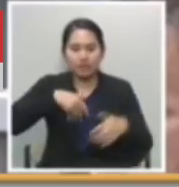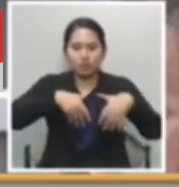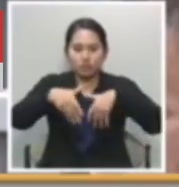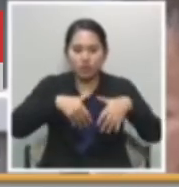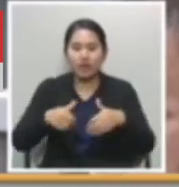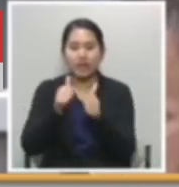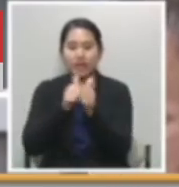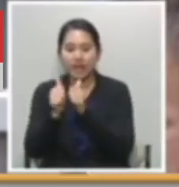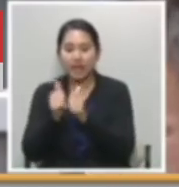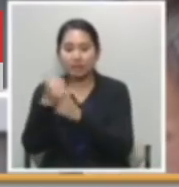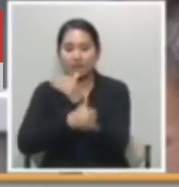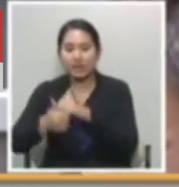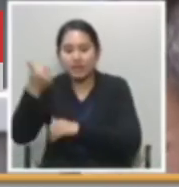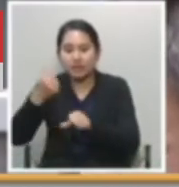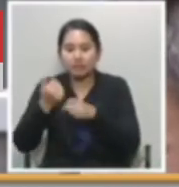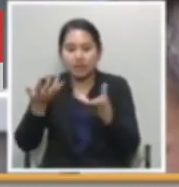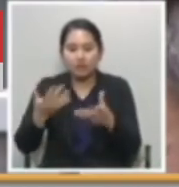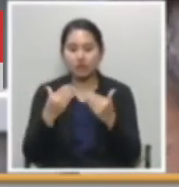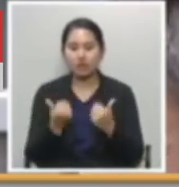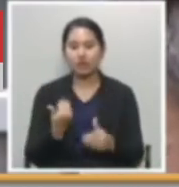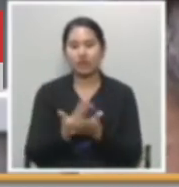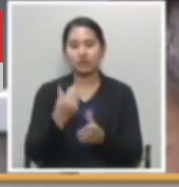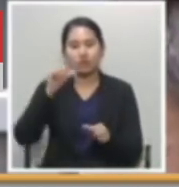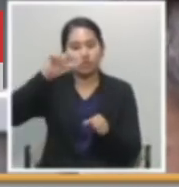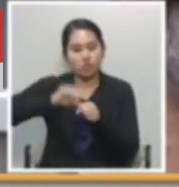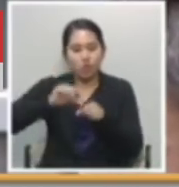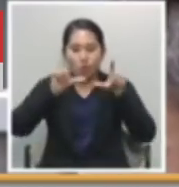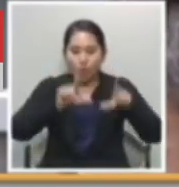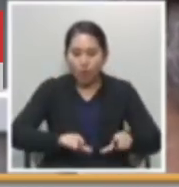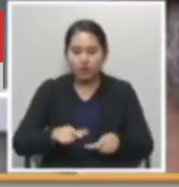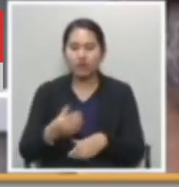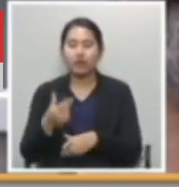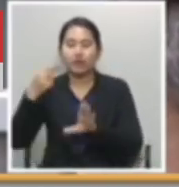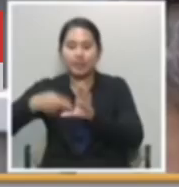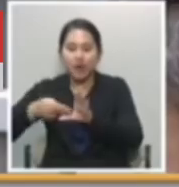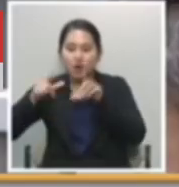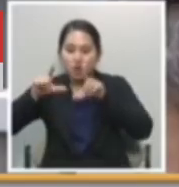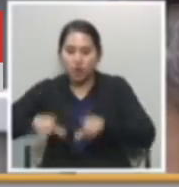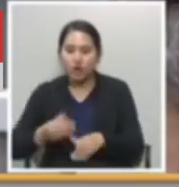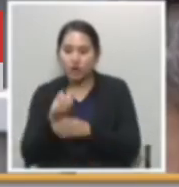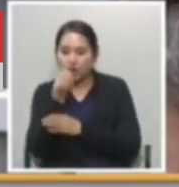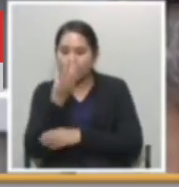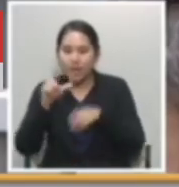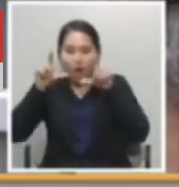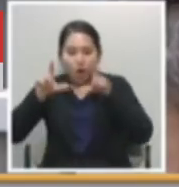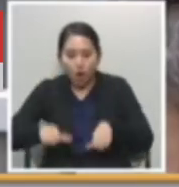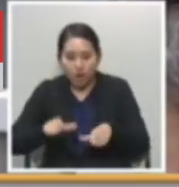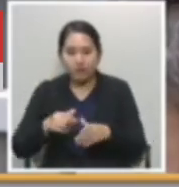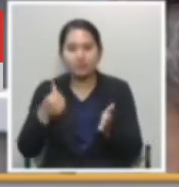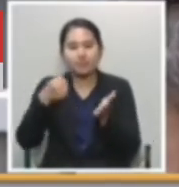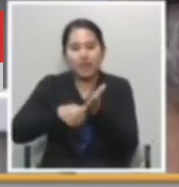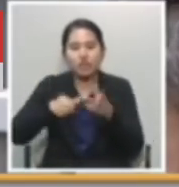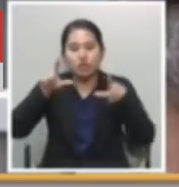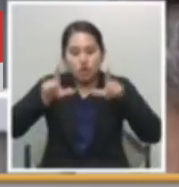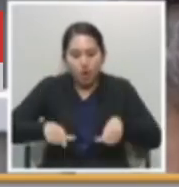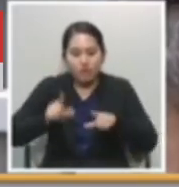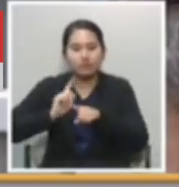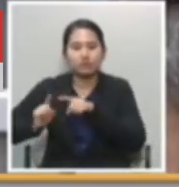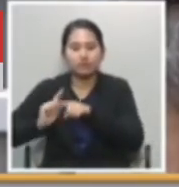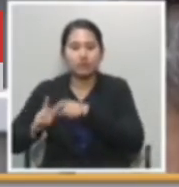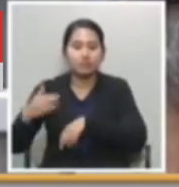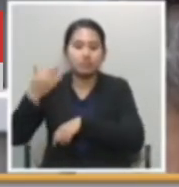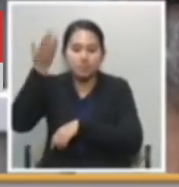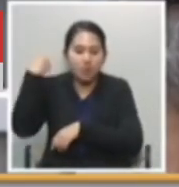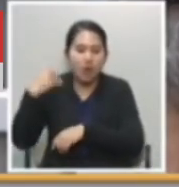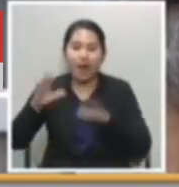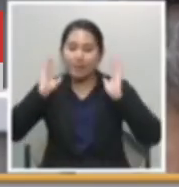ได้ยังไงวันนี้คุณลดราคาแก๊สลดราคาน้ำมันลดดอกเบี้ยให้เขาเห็นไหมครับลดภาษีที่คุณเคยหาเสียงไว้ล